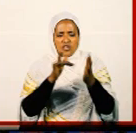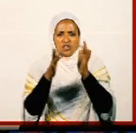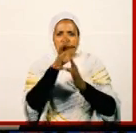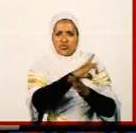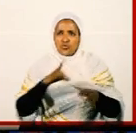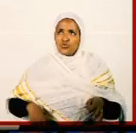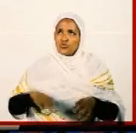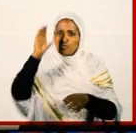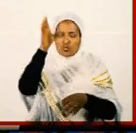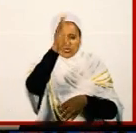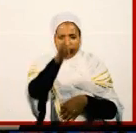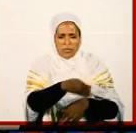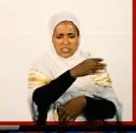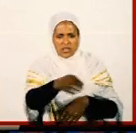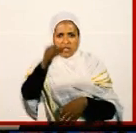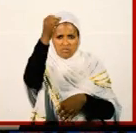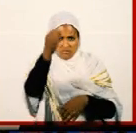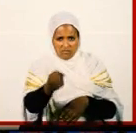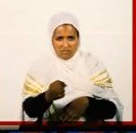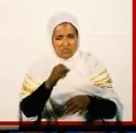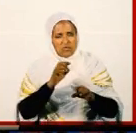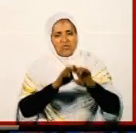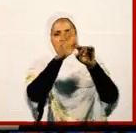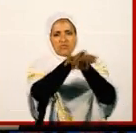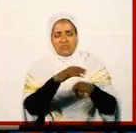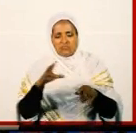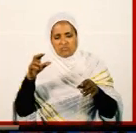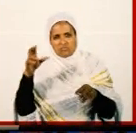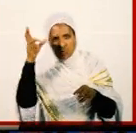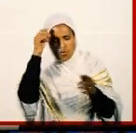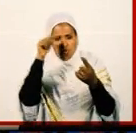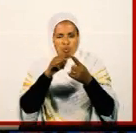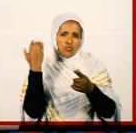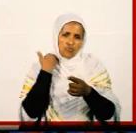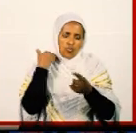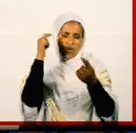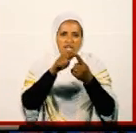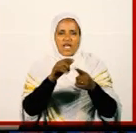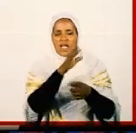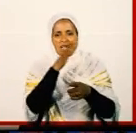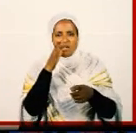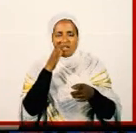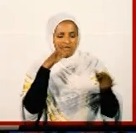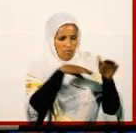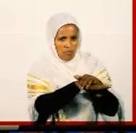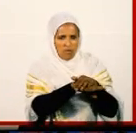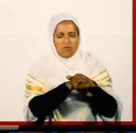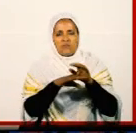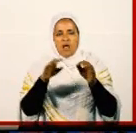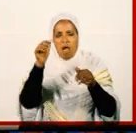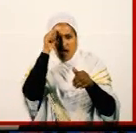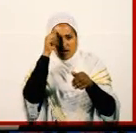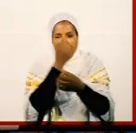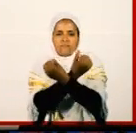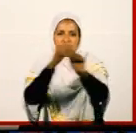ገባ፣ አዳም እስከ ዘሩ ዳነ ብሎ እመቤታችንን የተገኘውን ሕይወትና ከሔዋን ላይ የተገኘውን